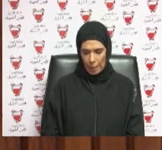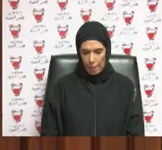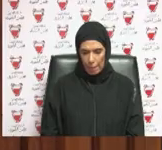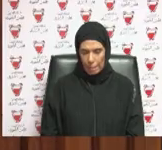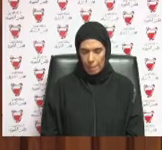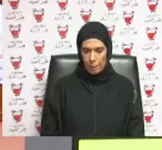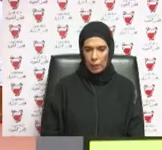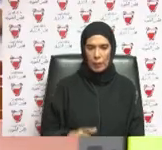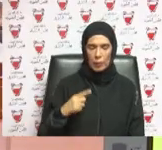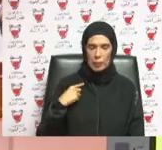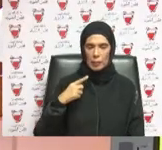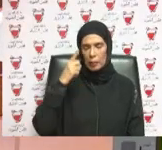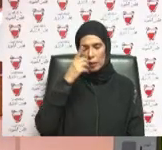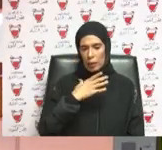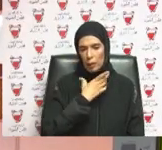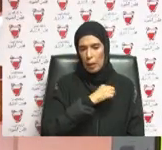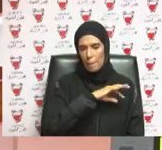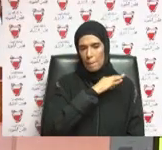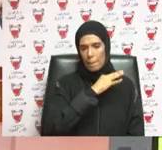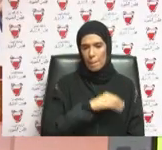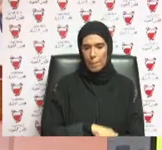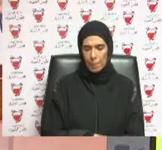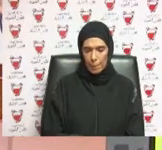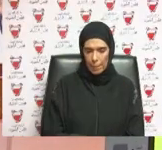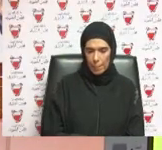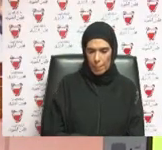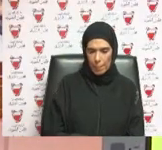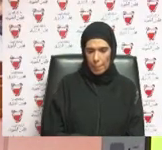بسم الله الرحمن الرحيم. معالي الرئيس،